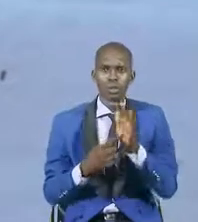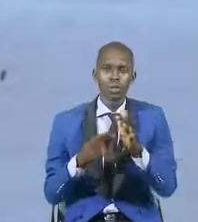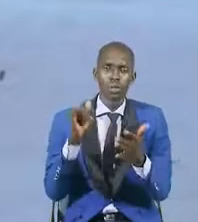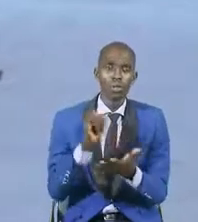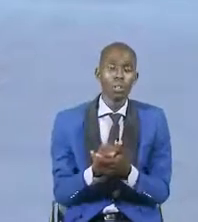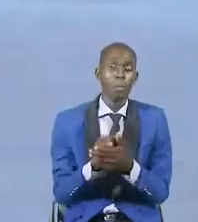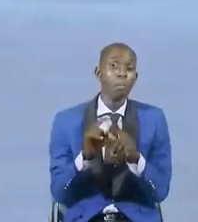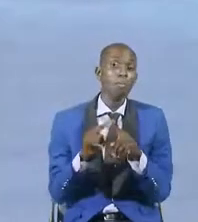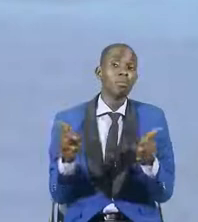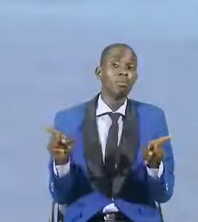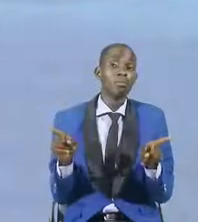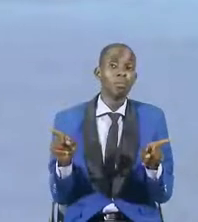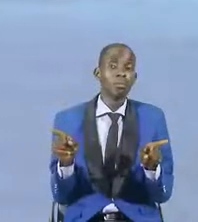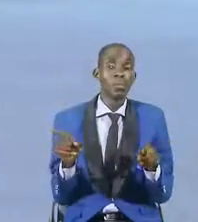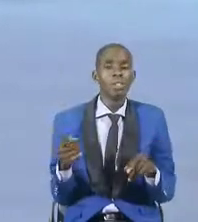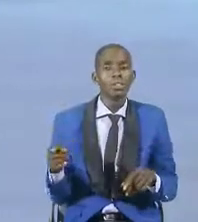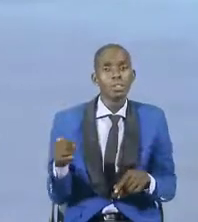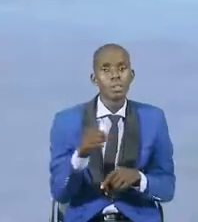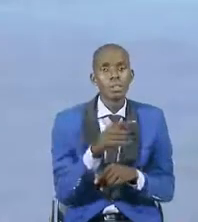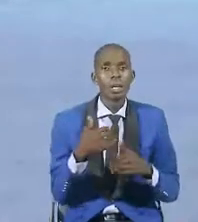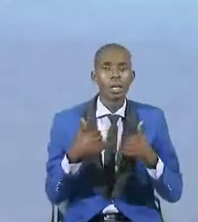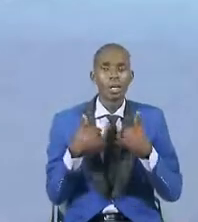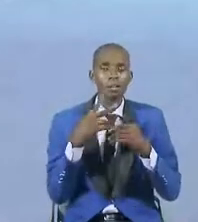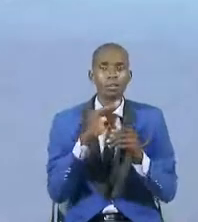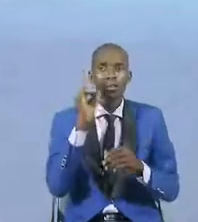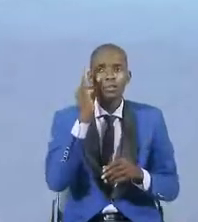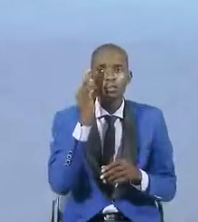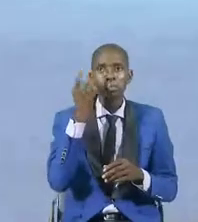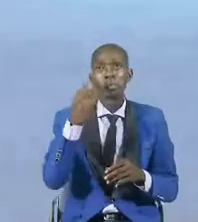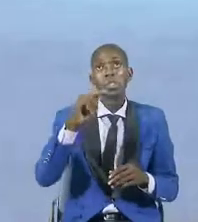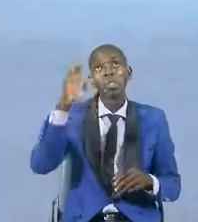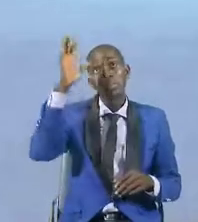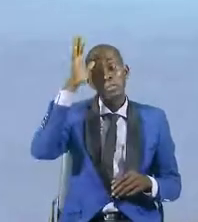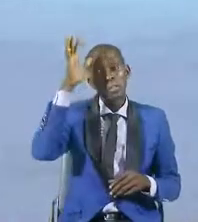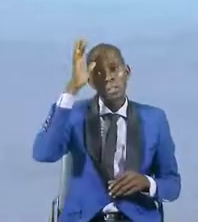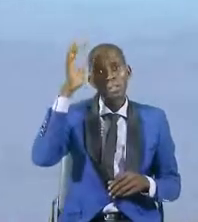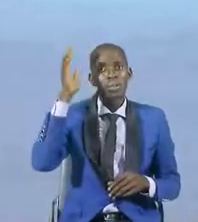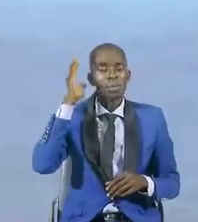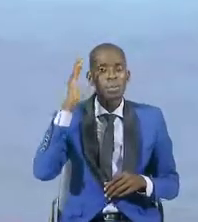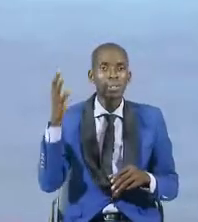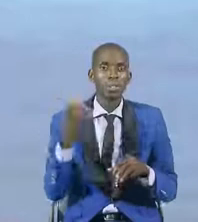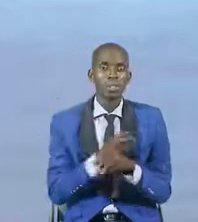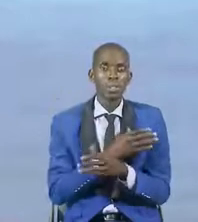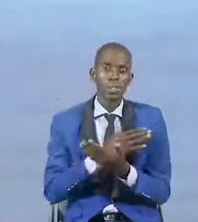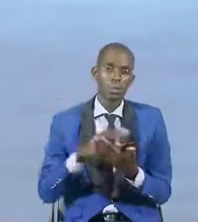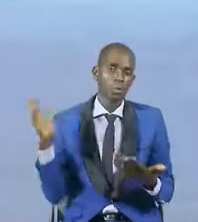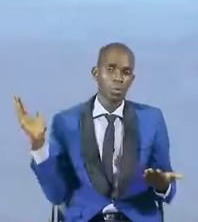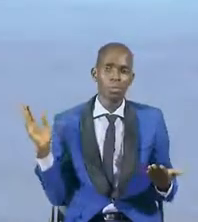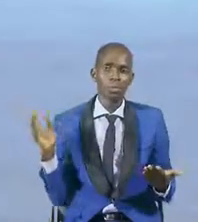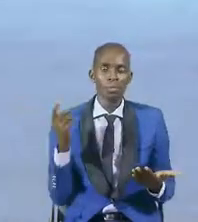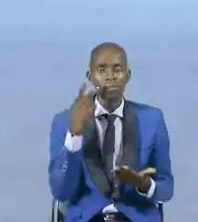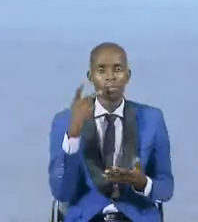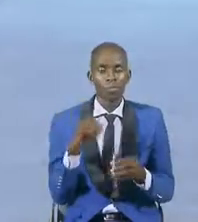cela, mais ils ne portent pas de fruit. Le Père ôtera,